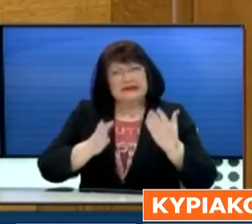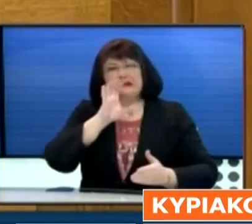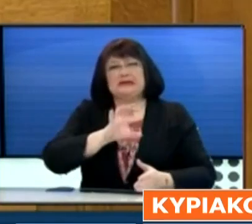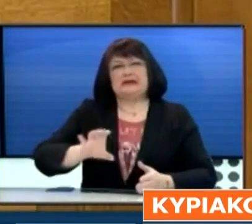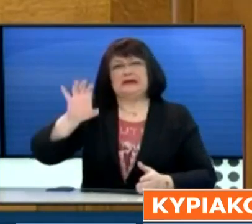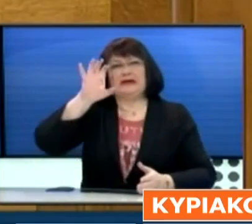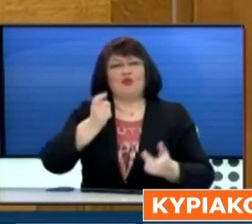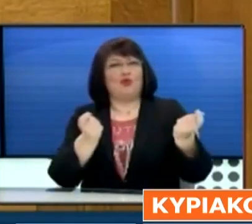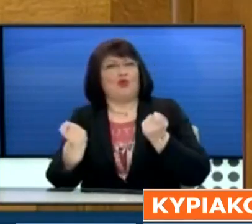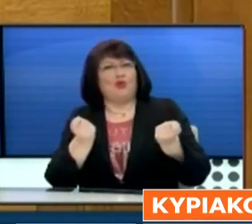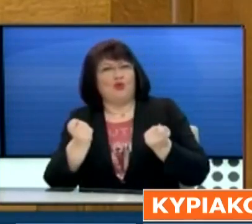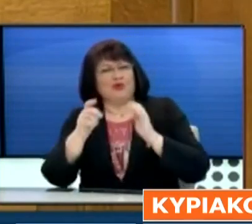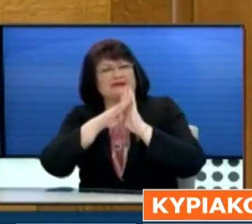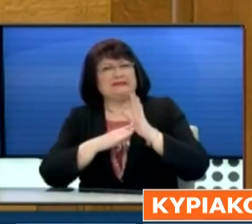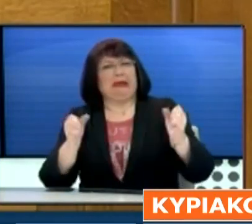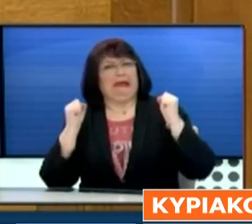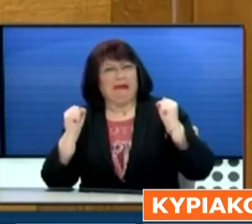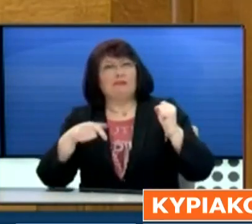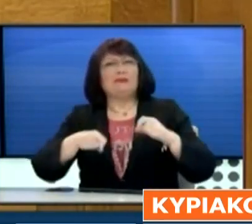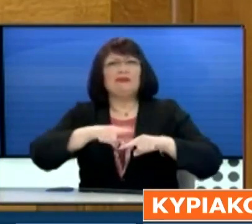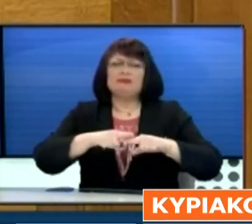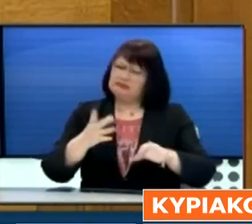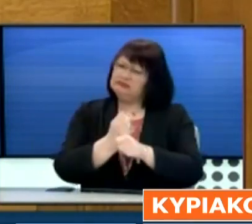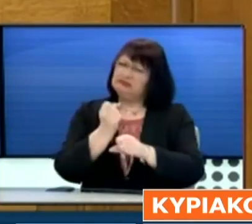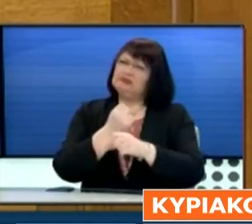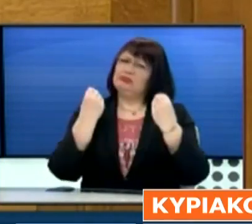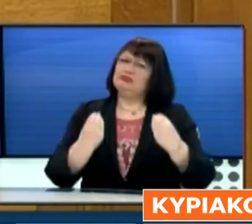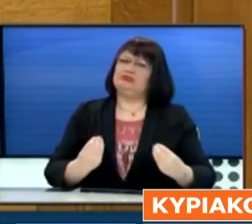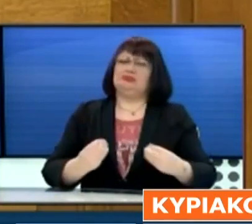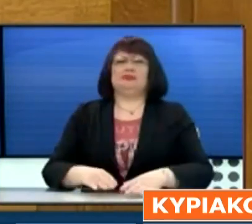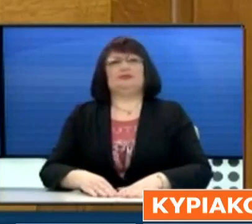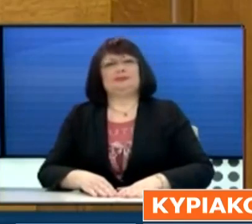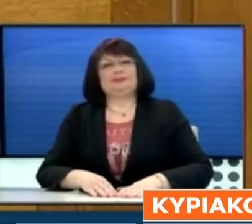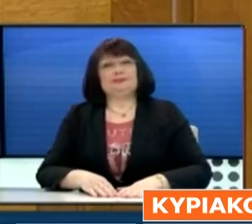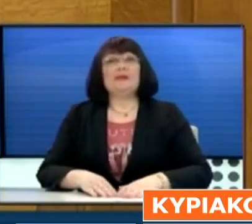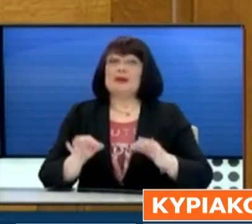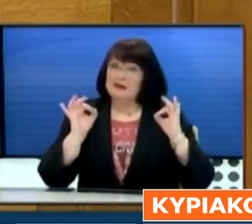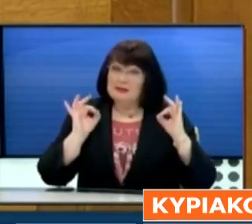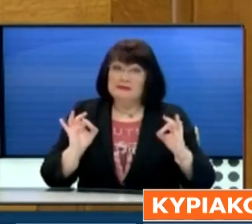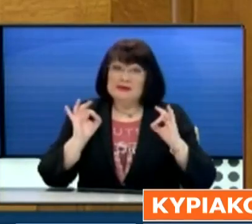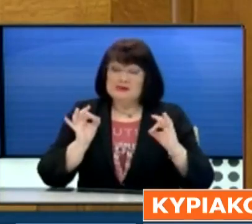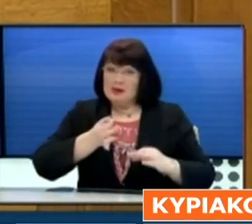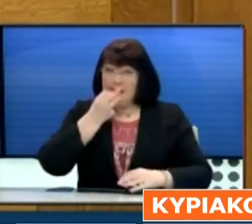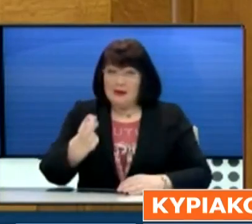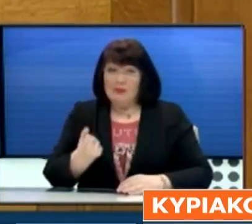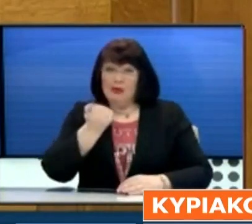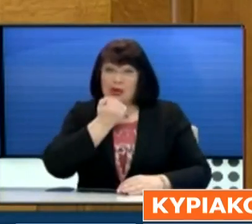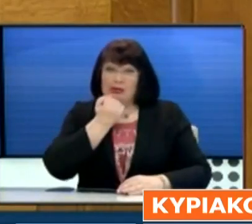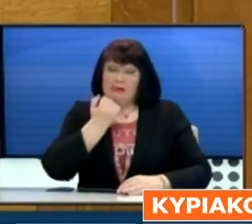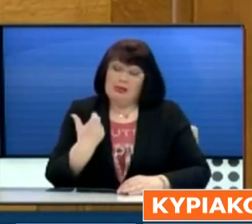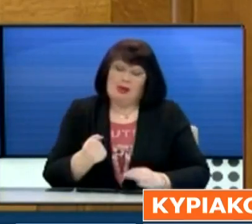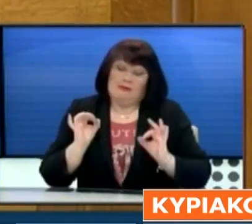πιο οργανωμένα συστήματα υγείας. Θα σπέσω να πω πρώτος ότι φυσικά και έγιναν